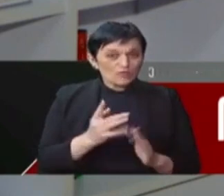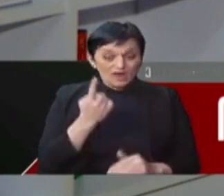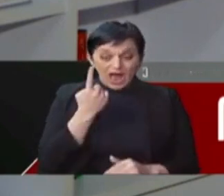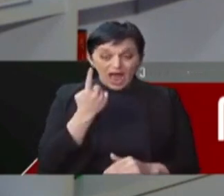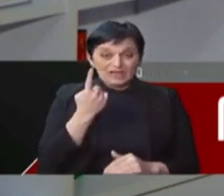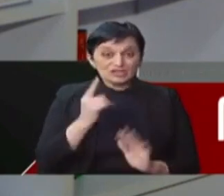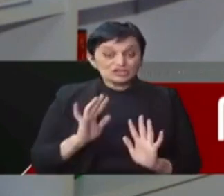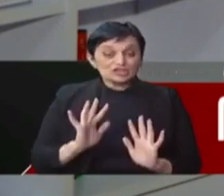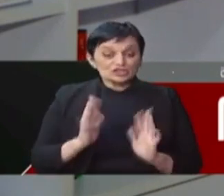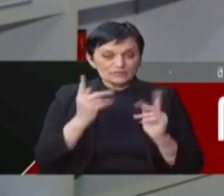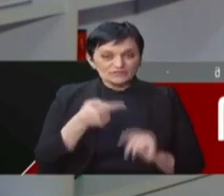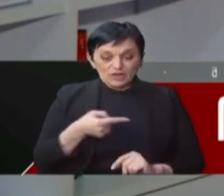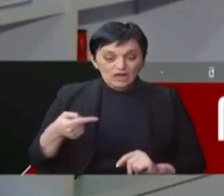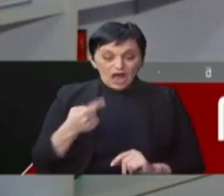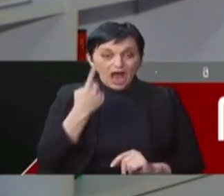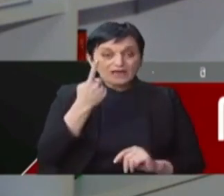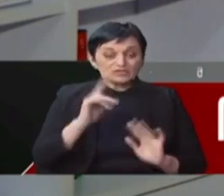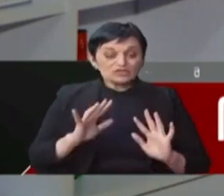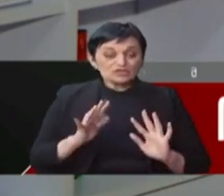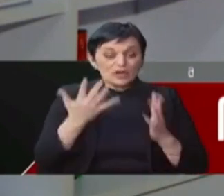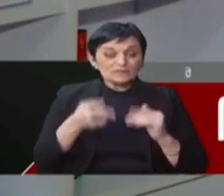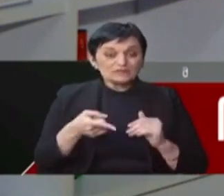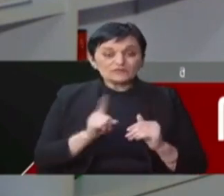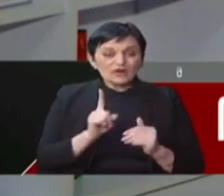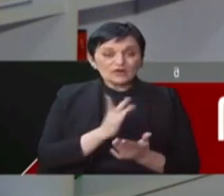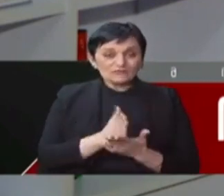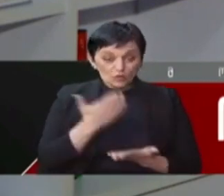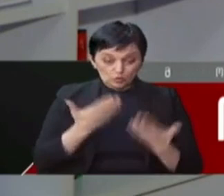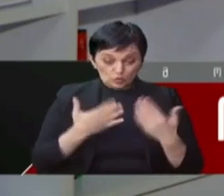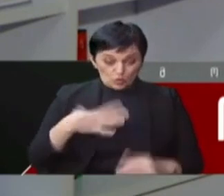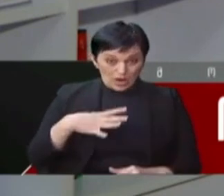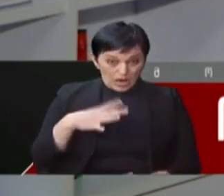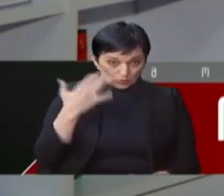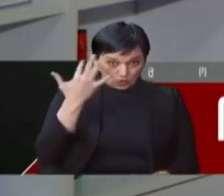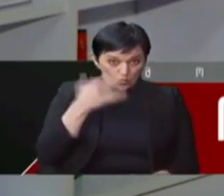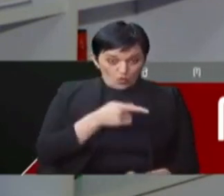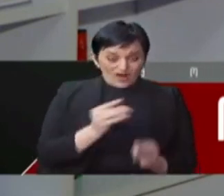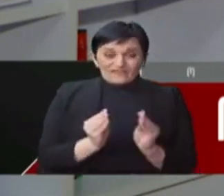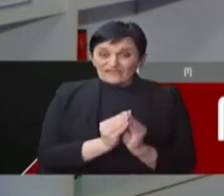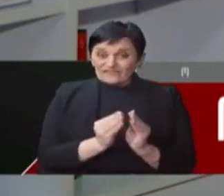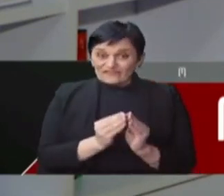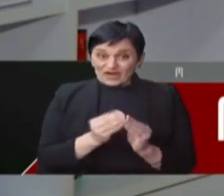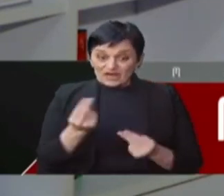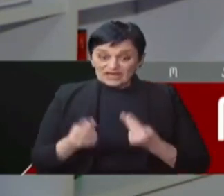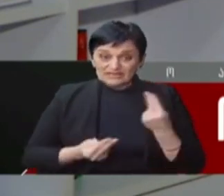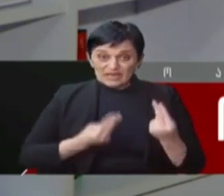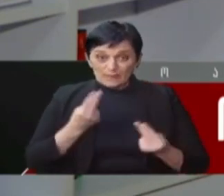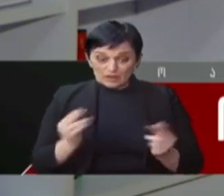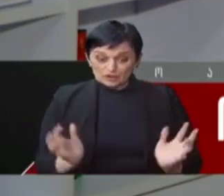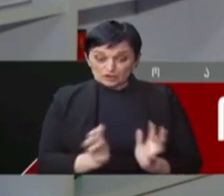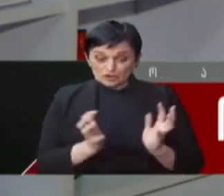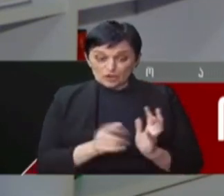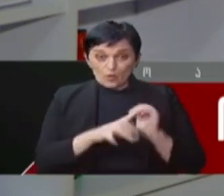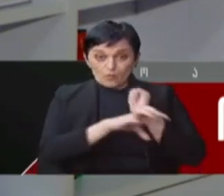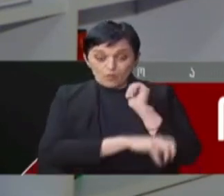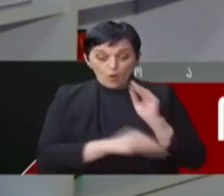ერთი შემთხვევის გამოკლებით და ეს ერთი შემთხვევა გახლავთ ის, რომ თუ ქართულ ოცნებას იგივე თამაში შენარჩუნება უნდა, რასაც ის